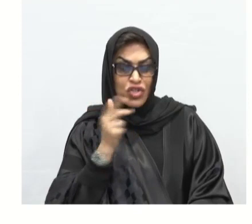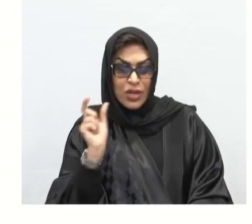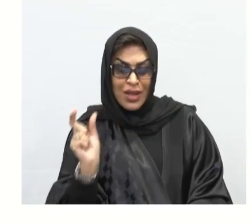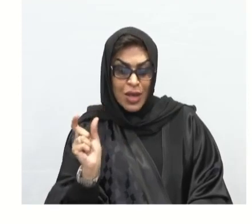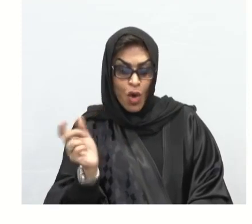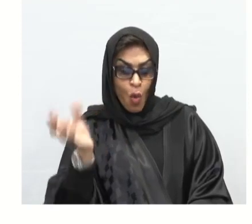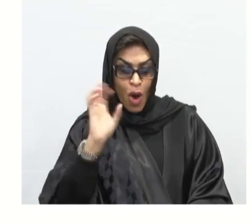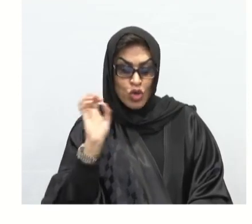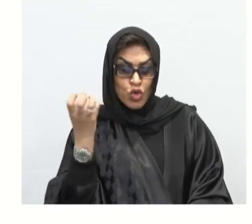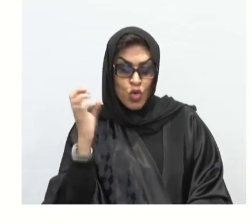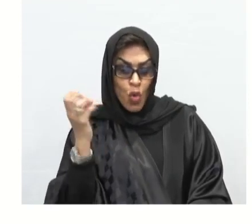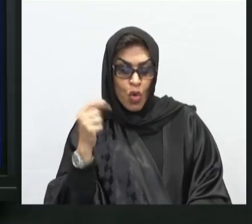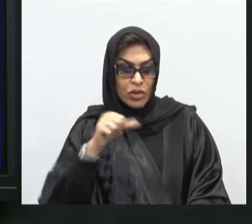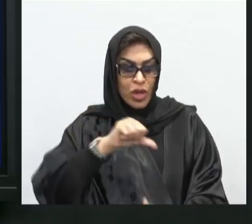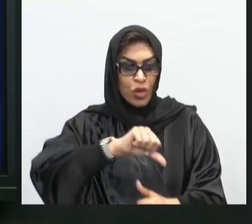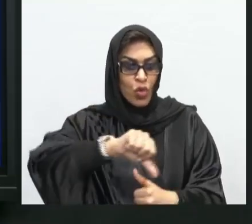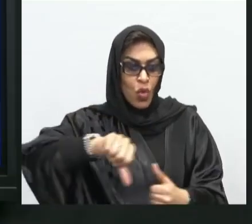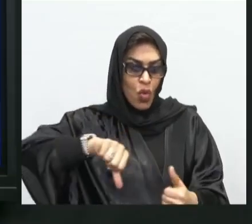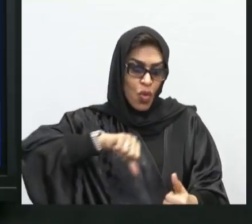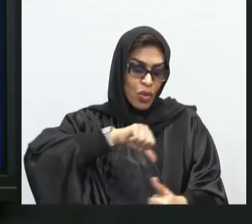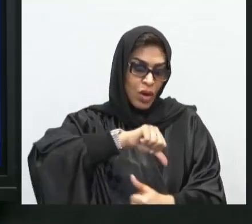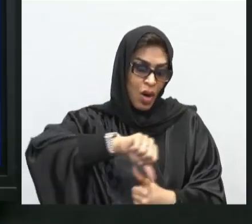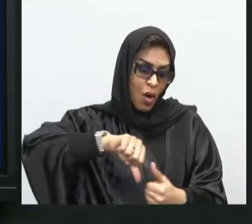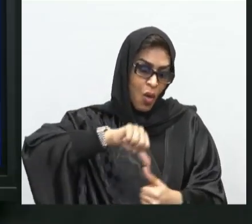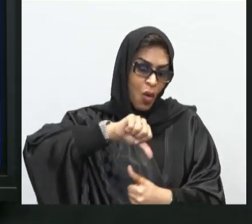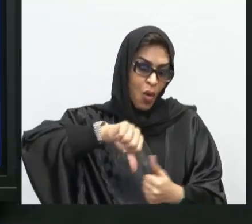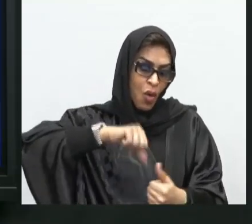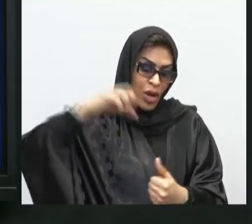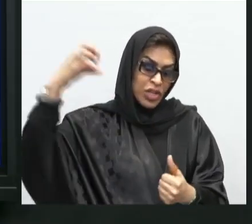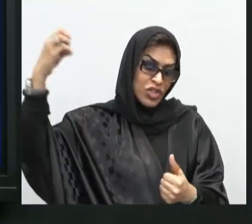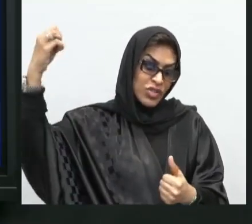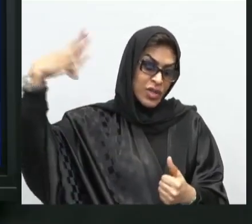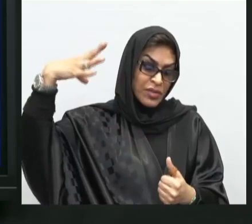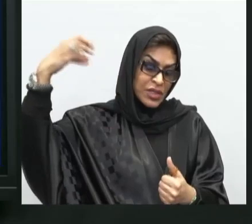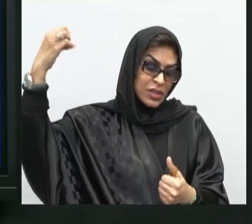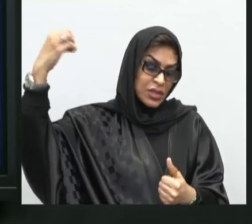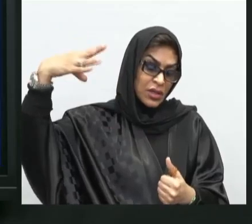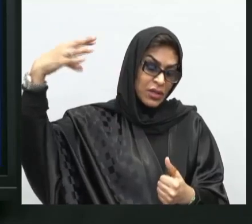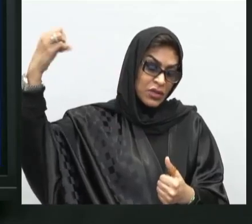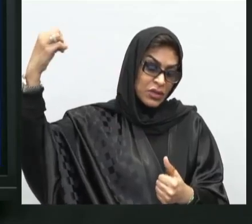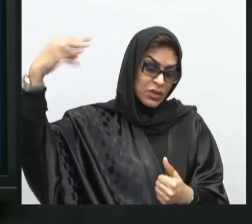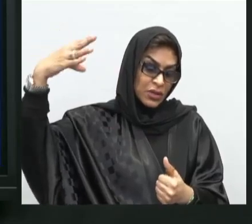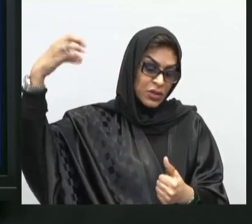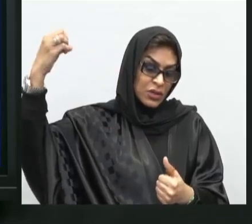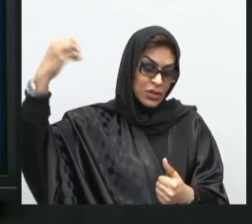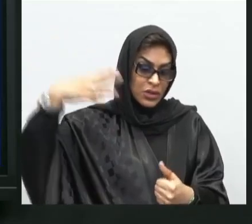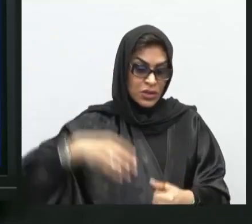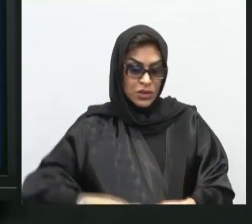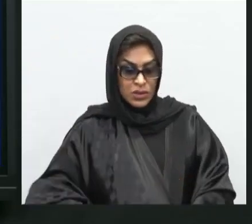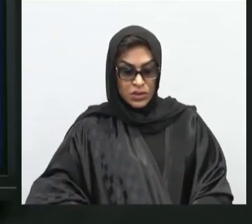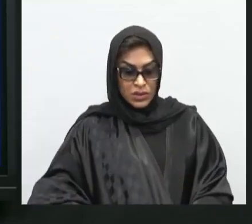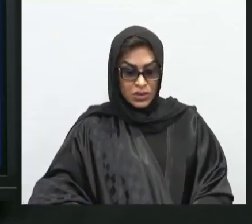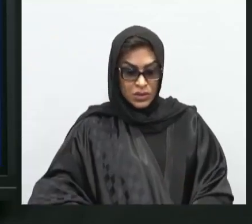والصخور تدور حول الشمس لاحظ معي طالبي وطالبتي تدور حول الشمس